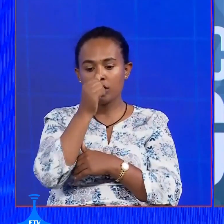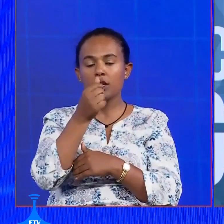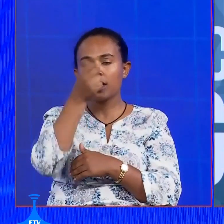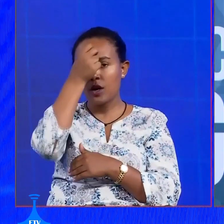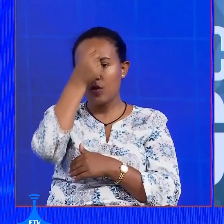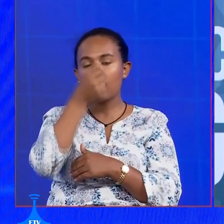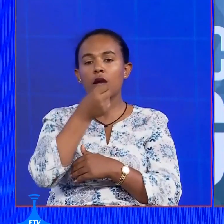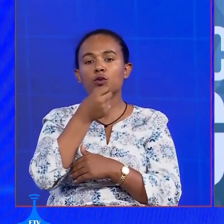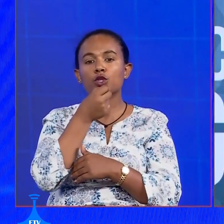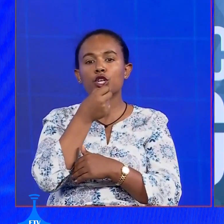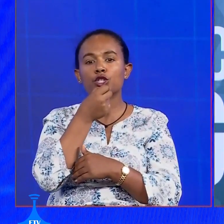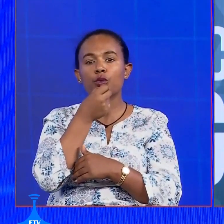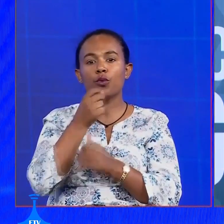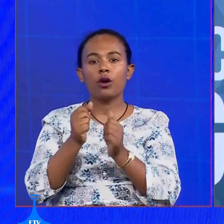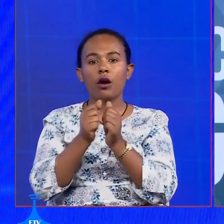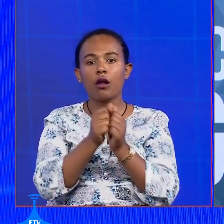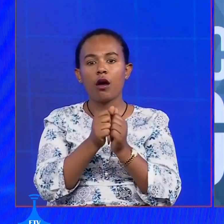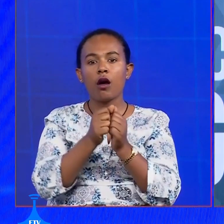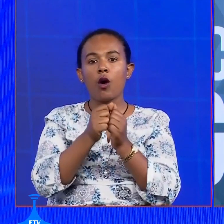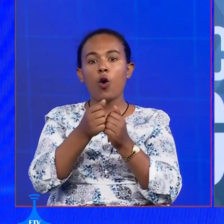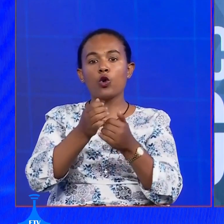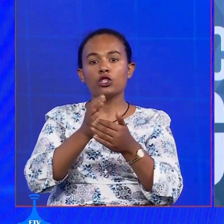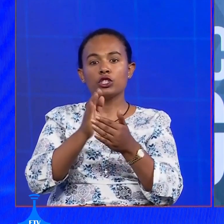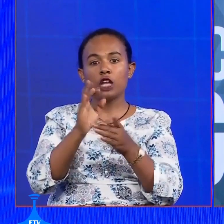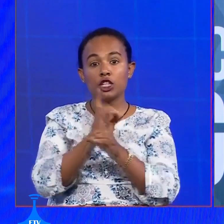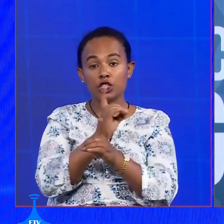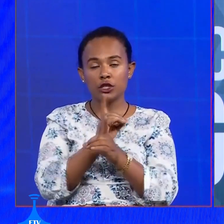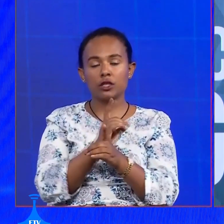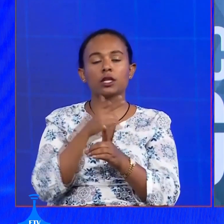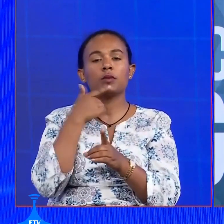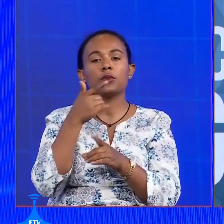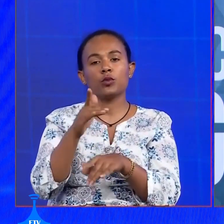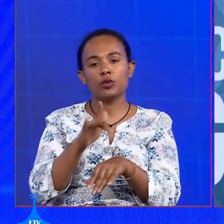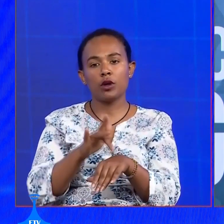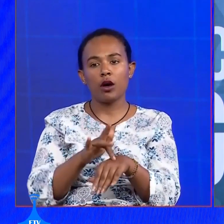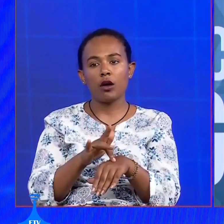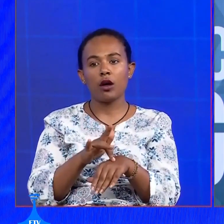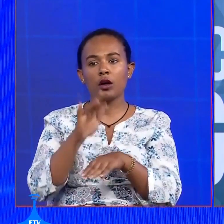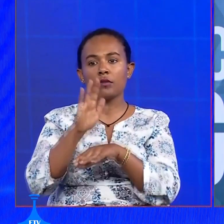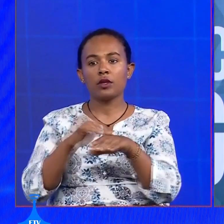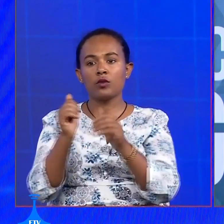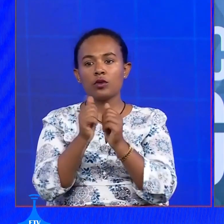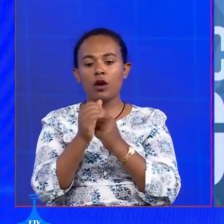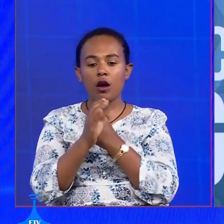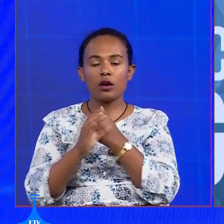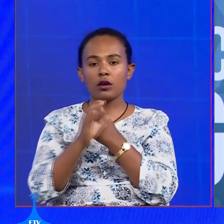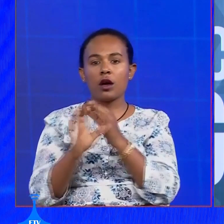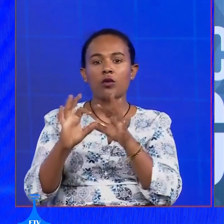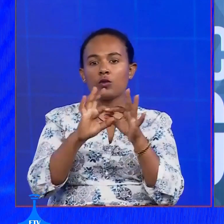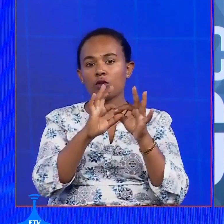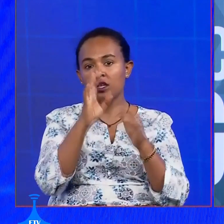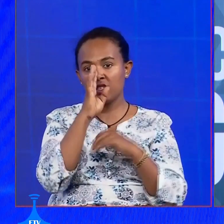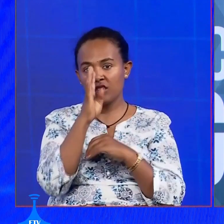ከወላጆቻቸው ሀገር ጋር ኦሪጅናችን ከሚሉት ጋር አንሴስተራል ሆምላንድ ብለው ከሚጠሩት ሀገር ጋር ቁርኝት እንዲፈጥሩ